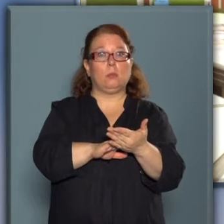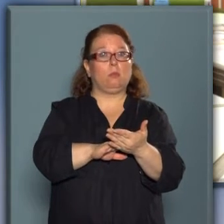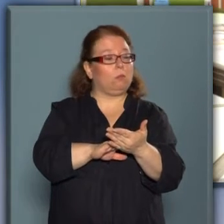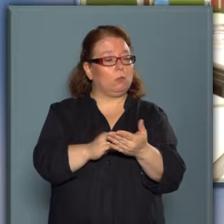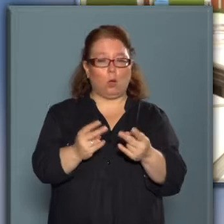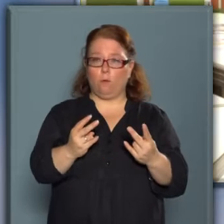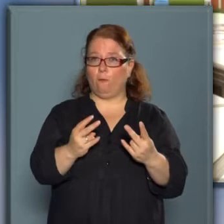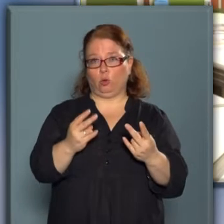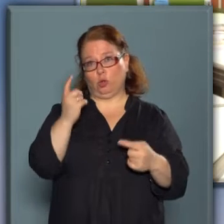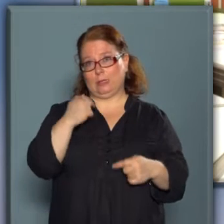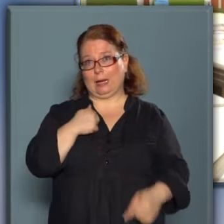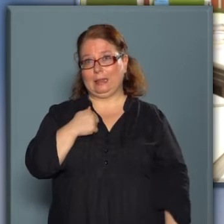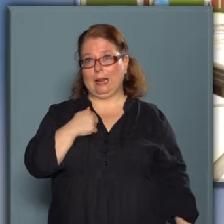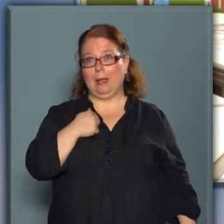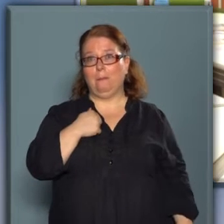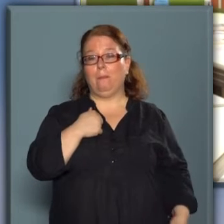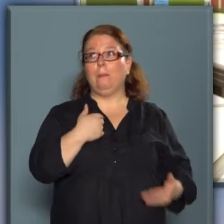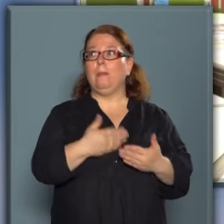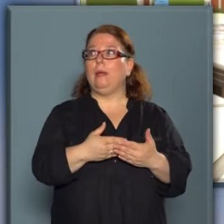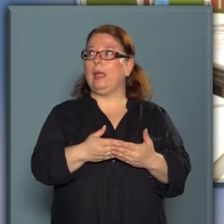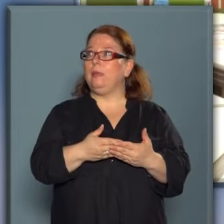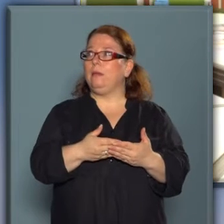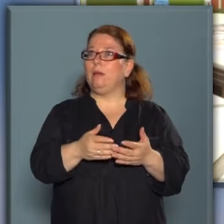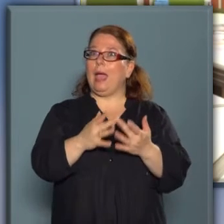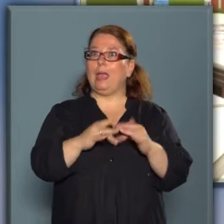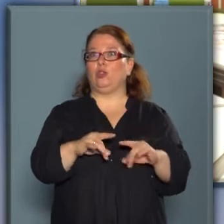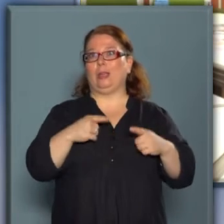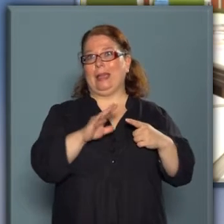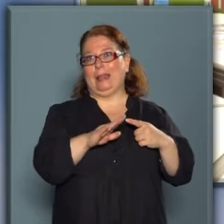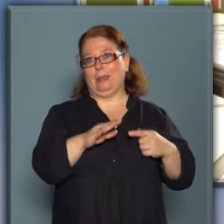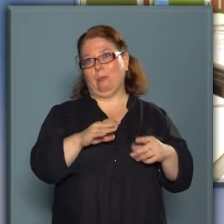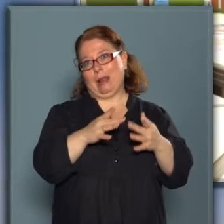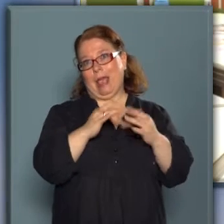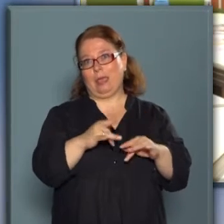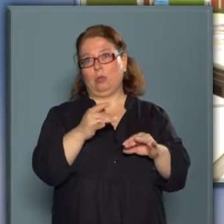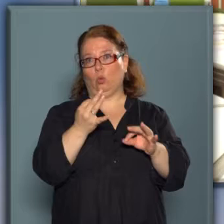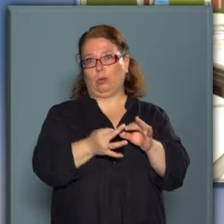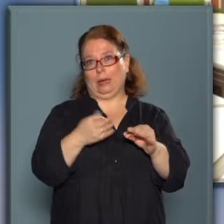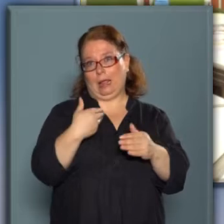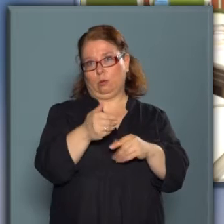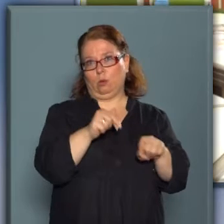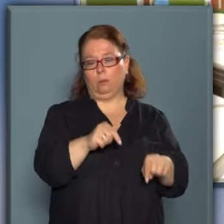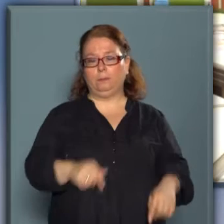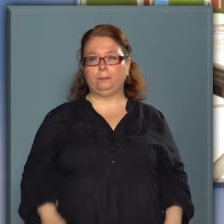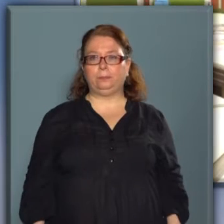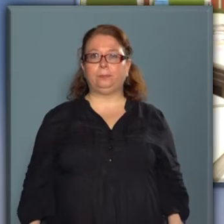ami nagyon fontos szerintem egy helyiség életében.